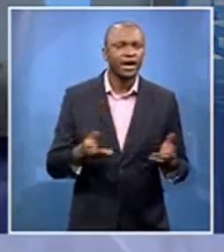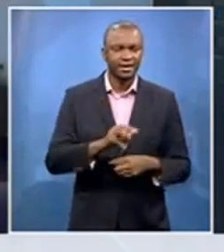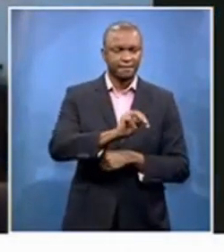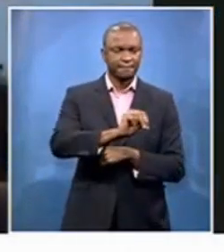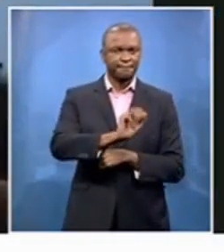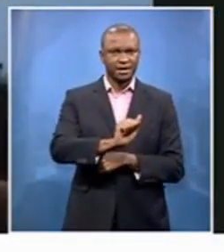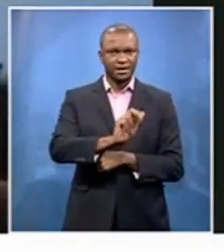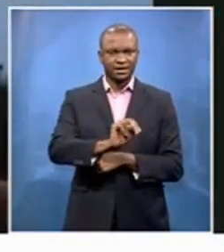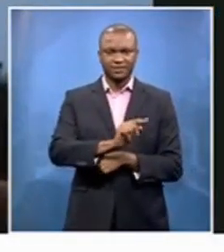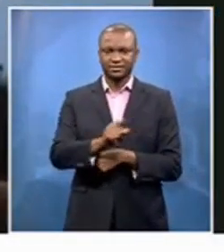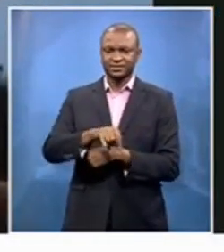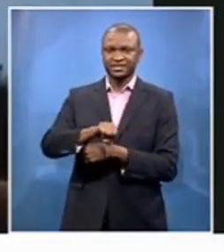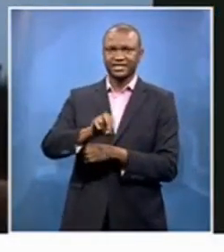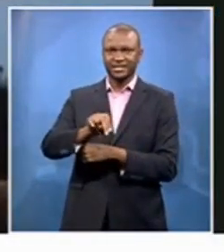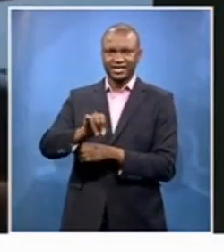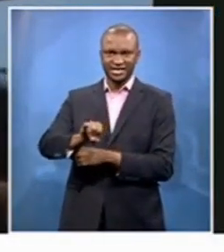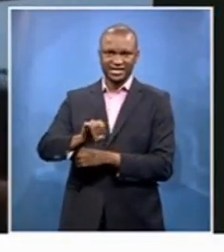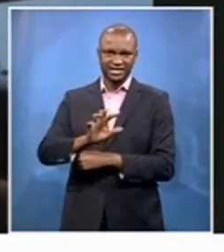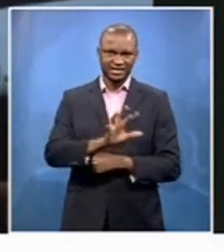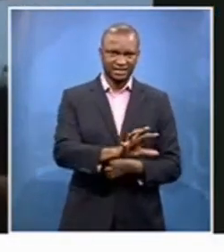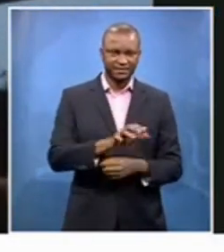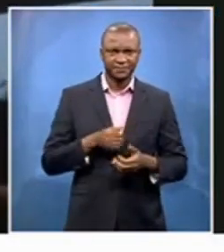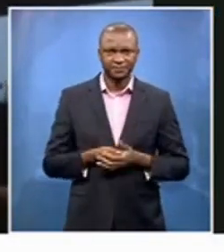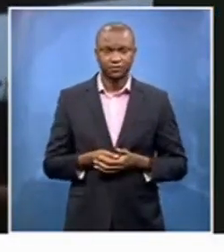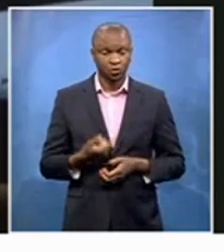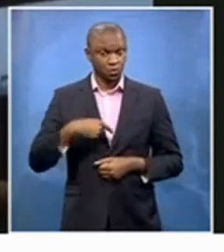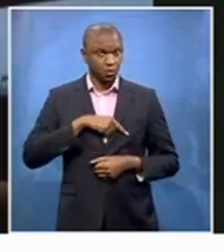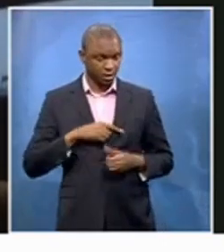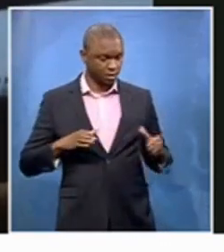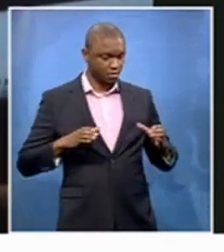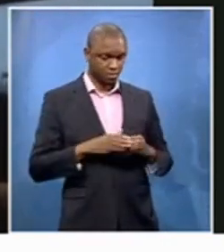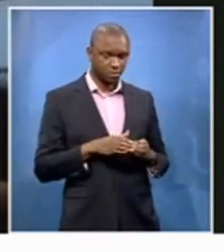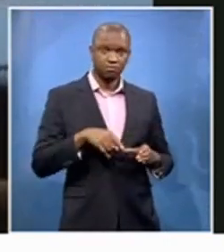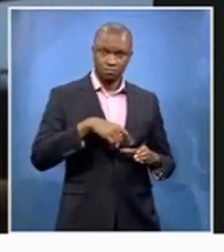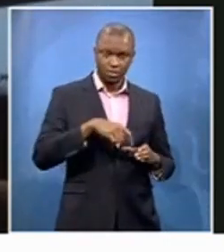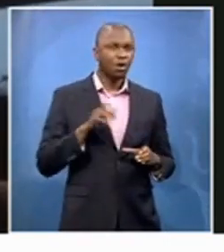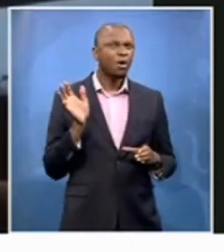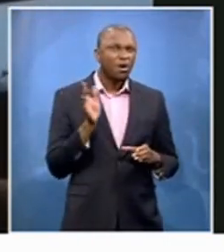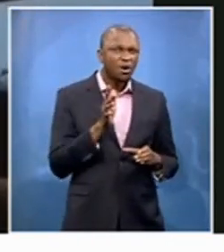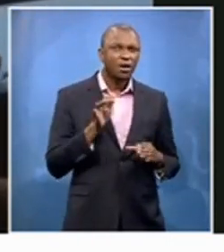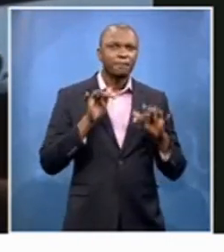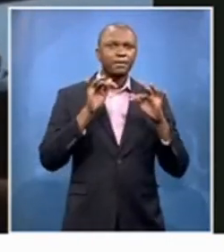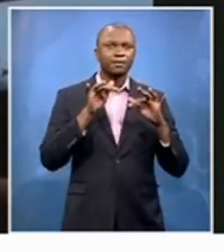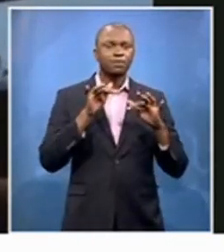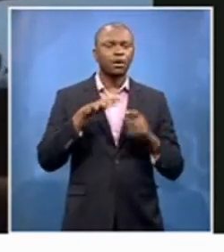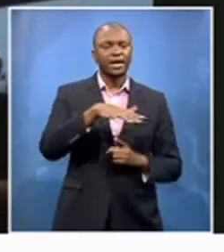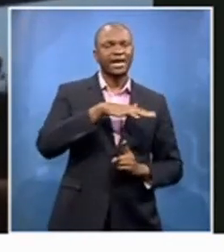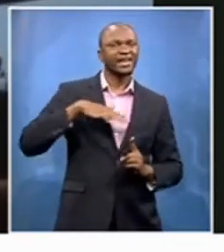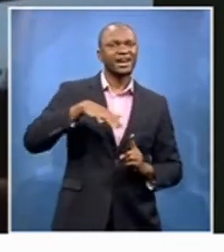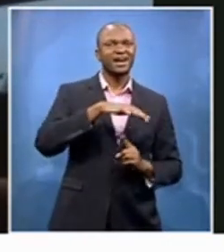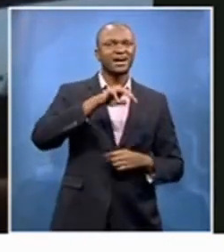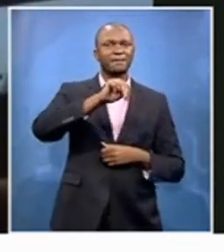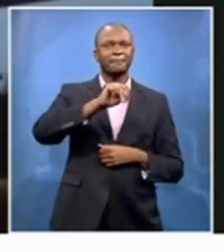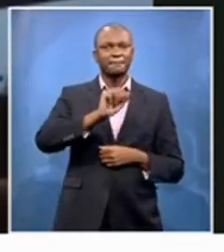Siyabonga ngosi sihlele ukuthi kamanzini onke eMaSwati lakhala ukuthi live la kangwane alikaphatheki